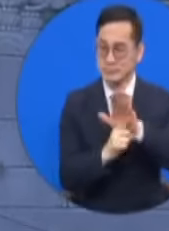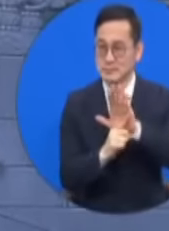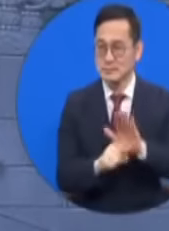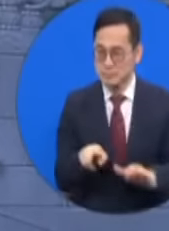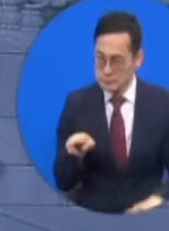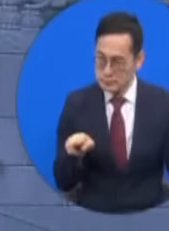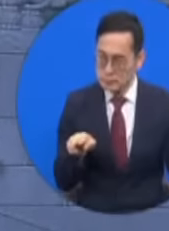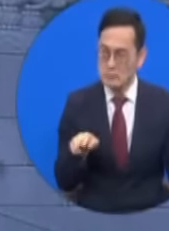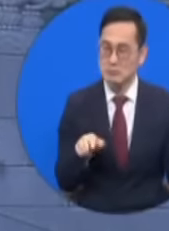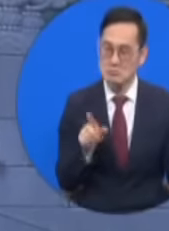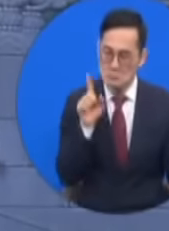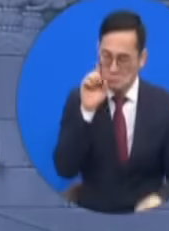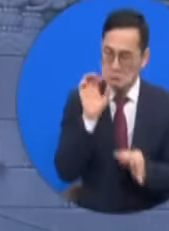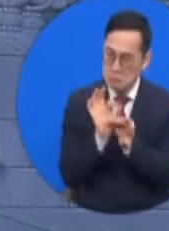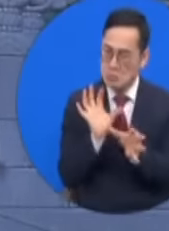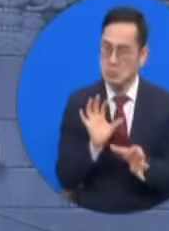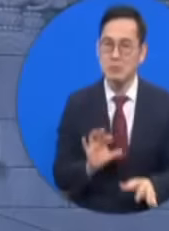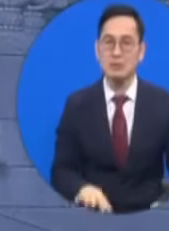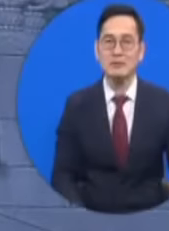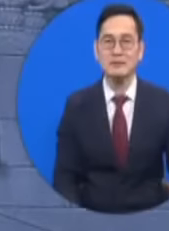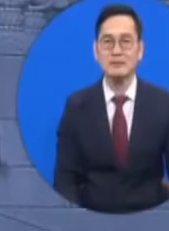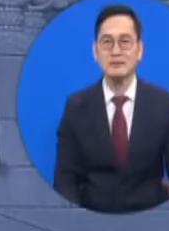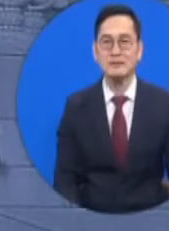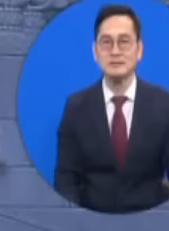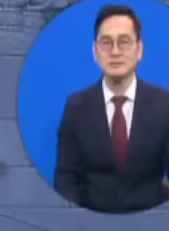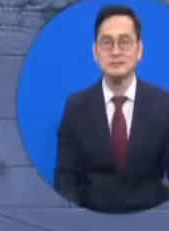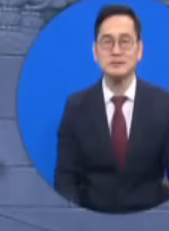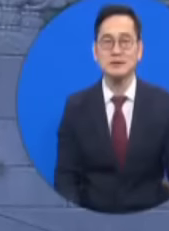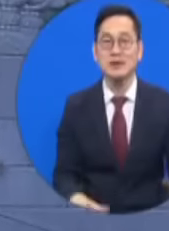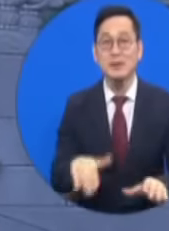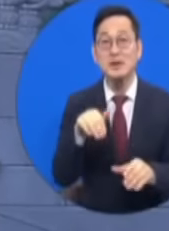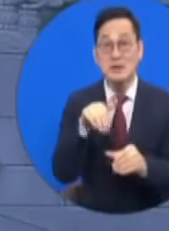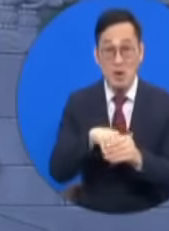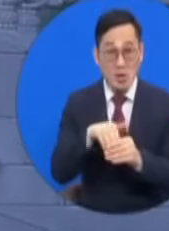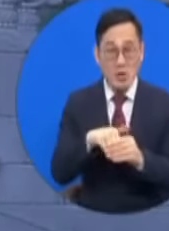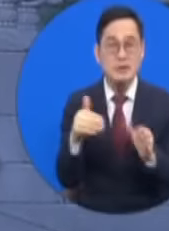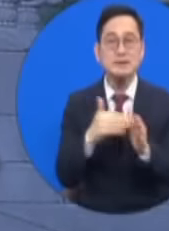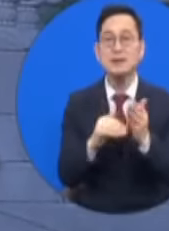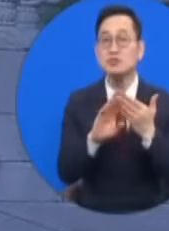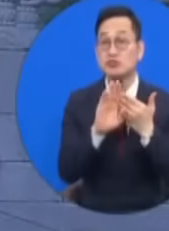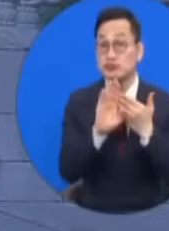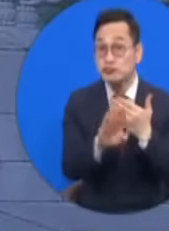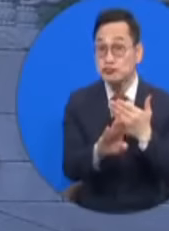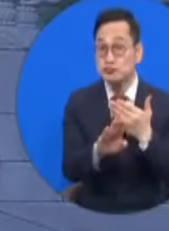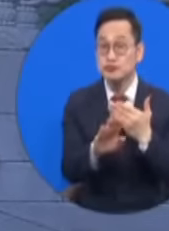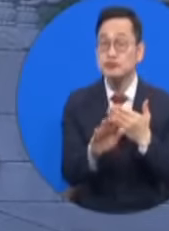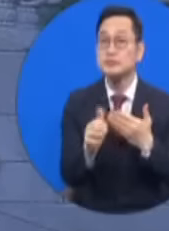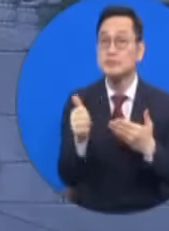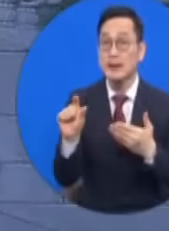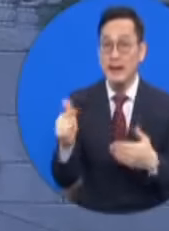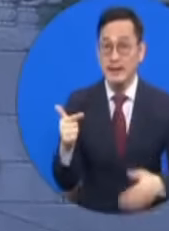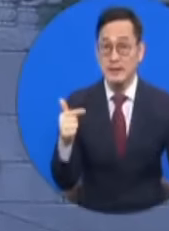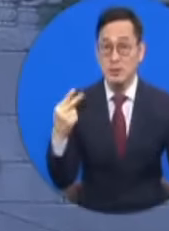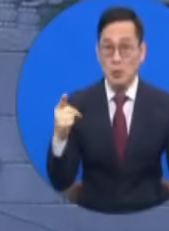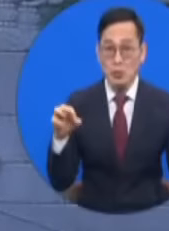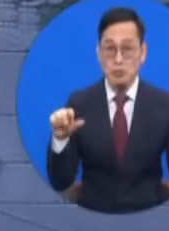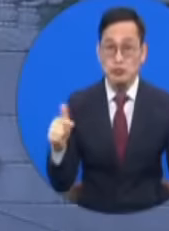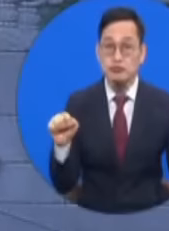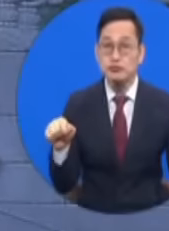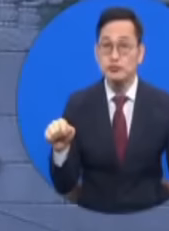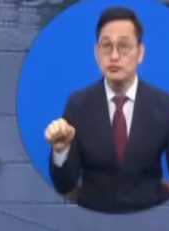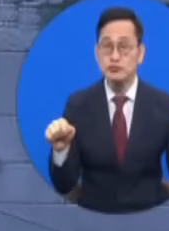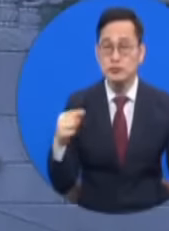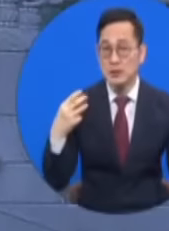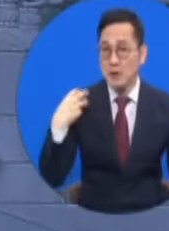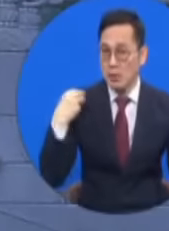굉장히 흥미롭게 들었는데 이번 선거 이후에 이른바 한동훈이라는 정치인의